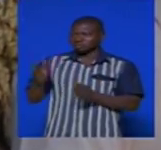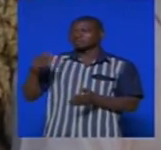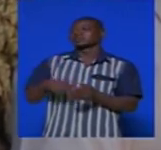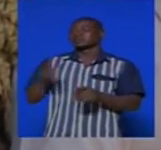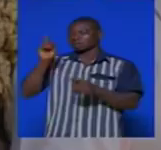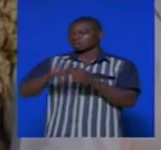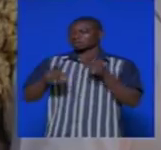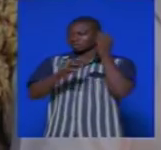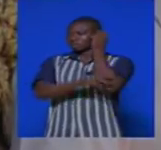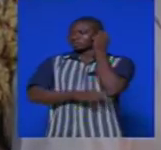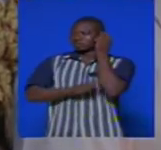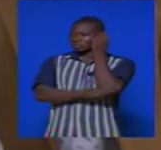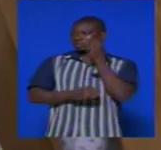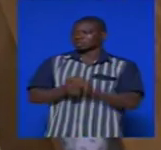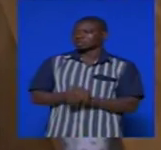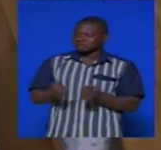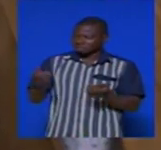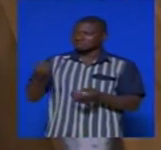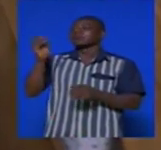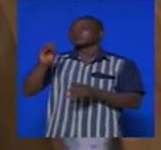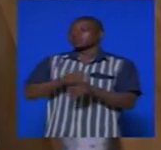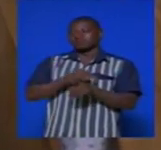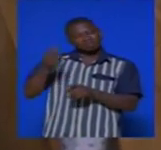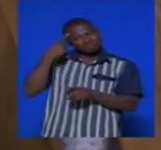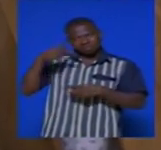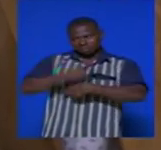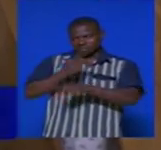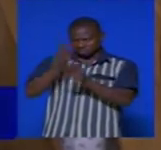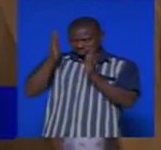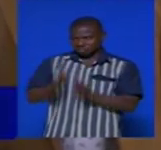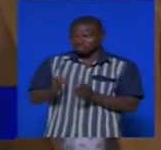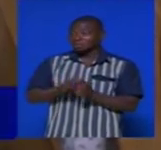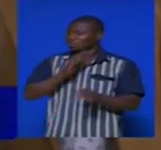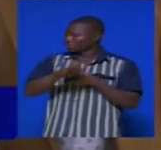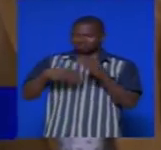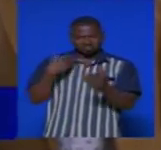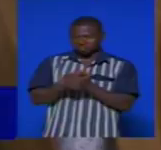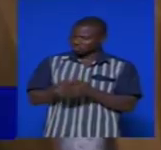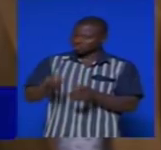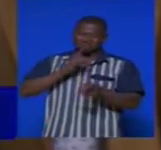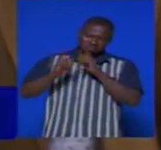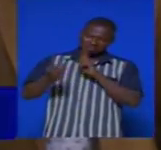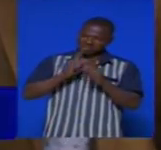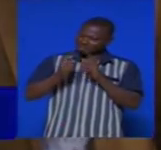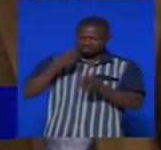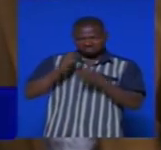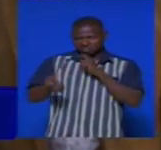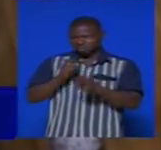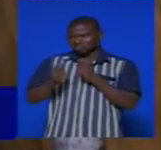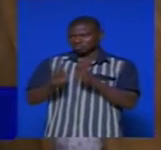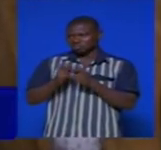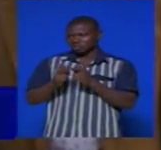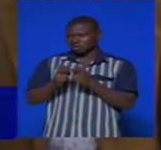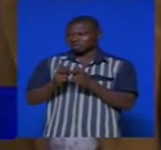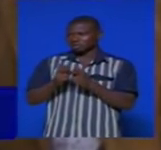pour les producteurs de l'AIA, parce qu'à toutes les foires, lorsqu'on parlait de la problématique de l'agriculture, le problème de